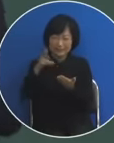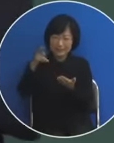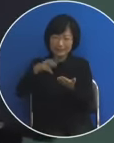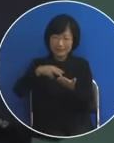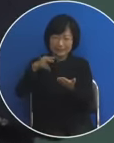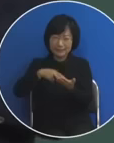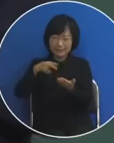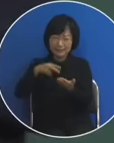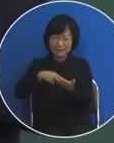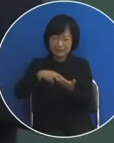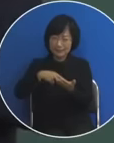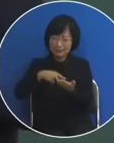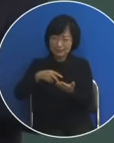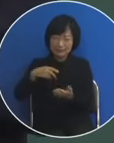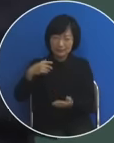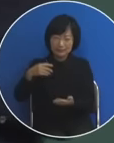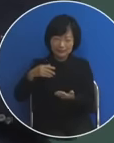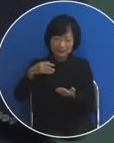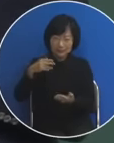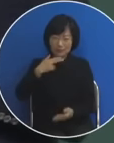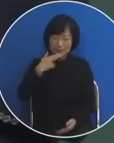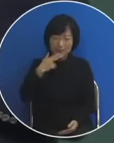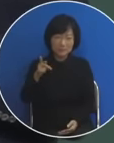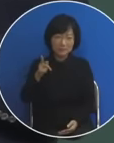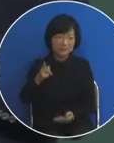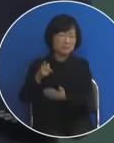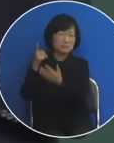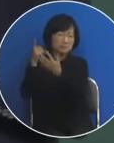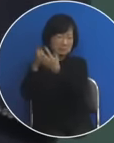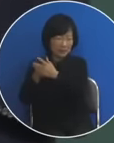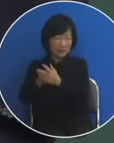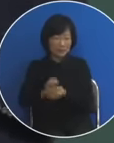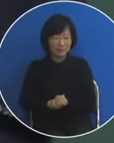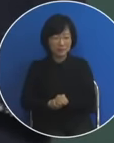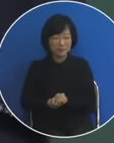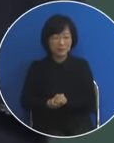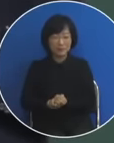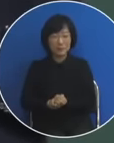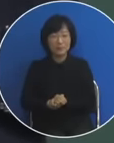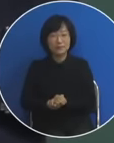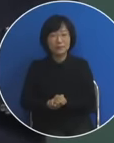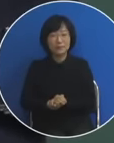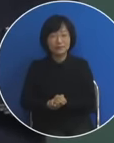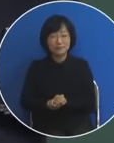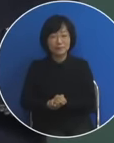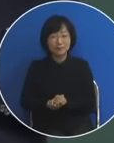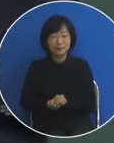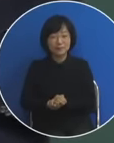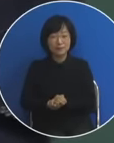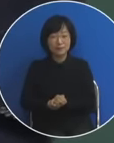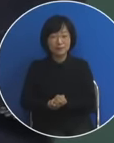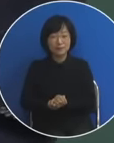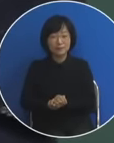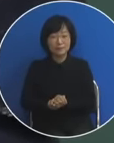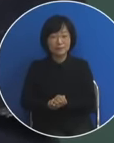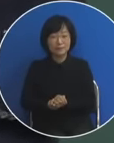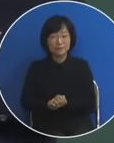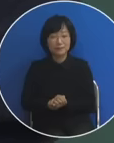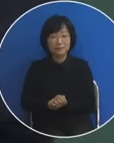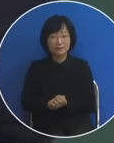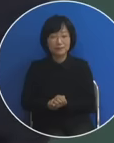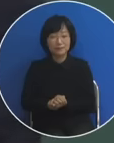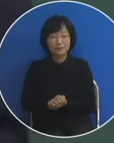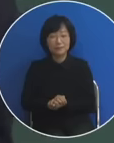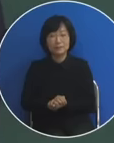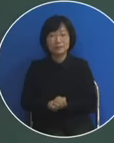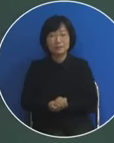he keeps on emphasizing these strange things. That's not going to last long. 며칠 안 갑니다. It doesn't last long. 근데 나도 모르는 사이에 며칠 안 가는 게 문제